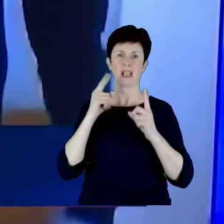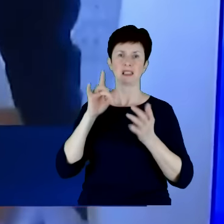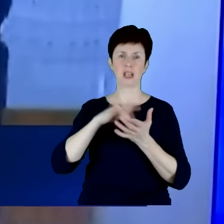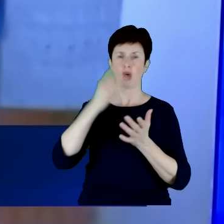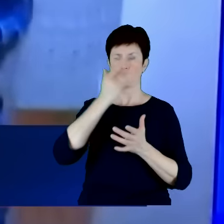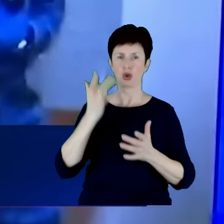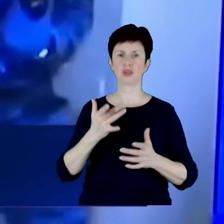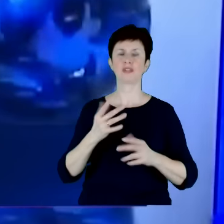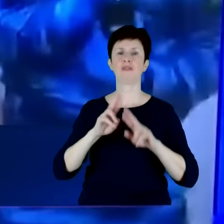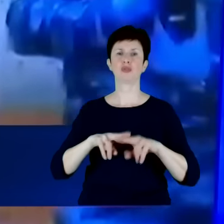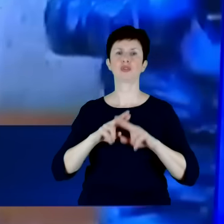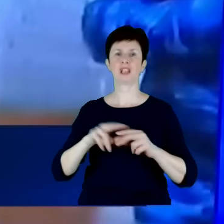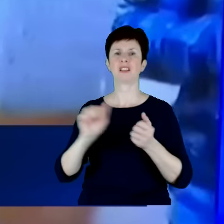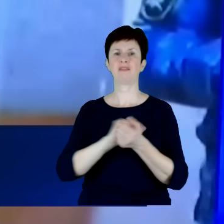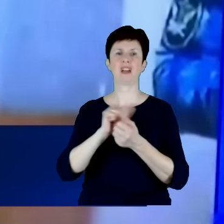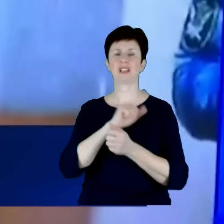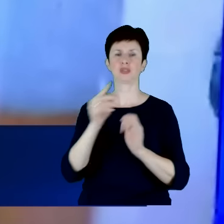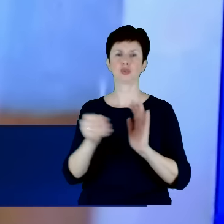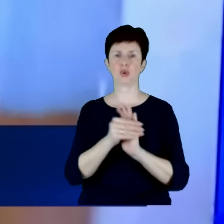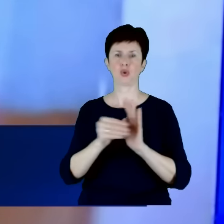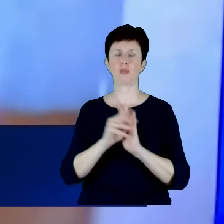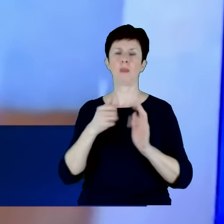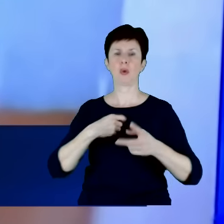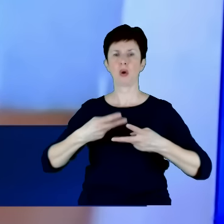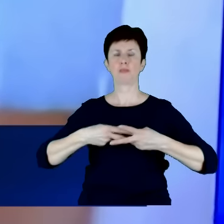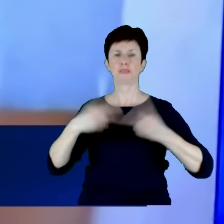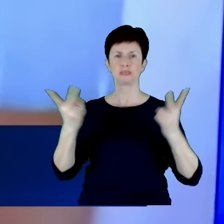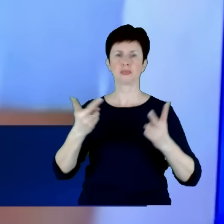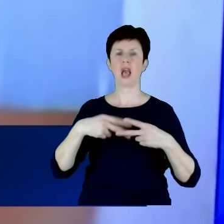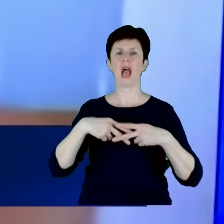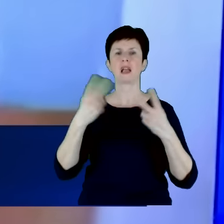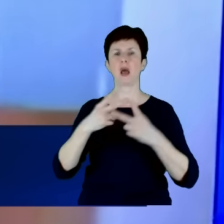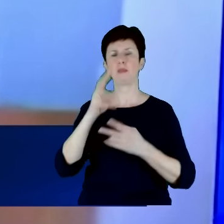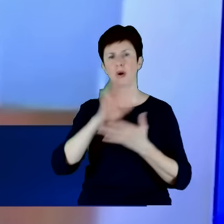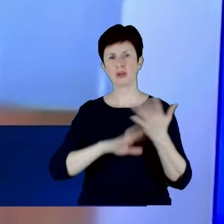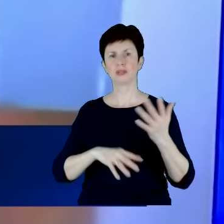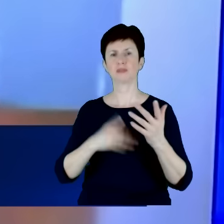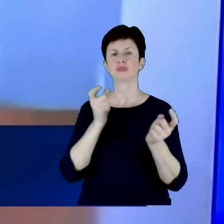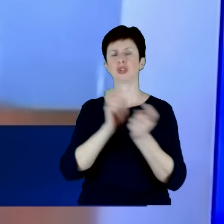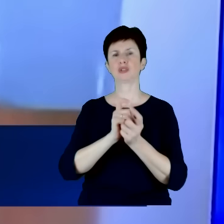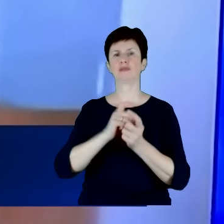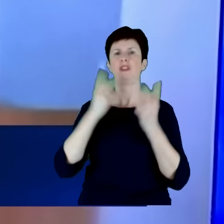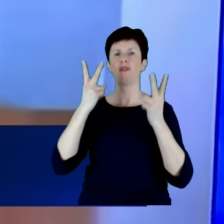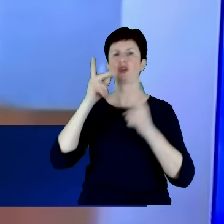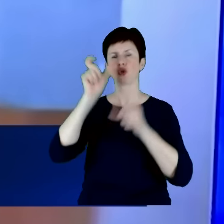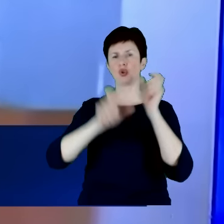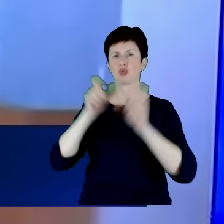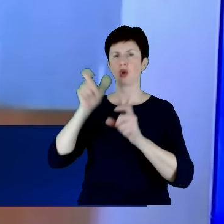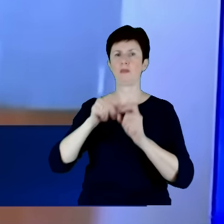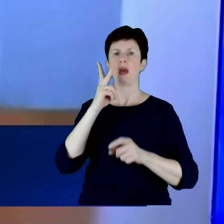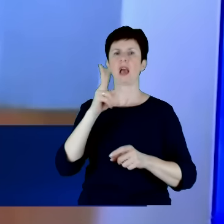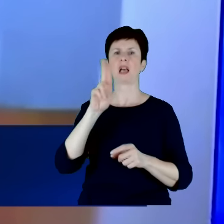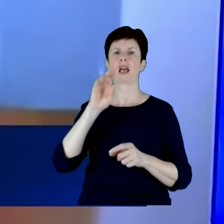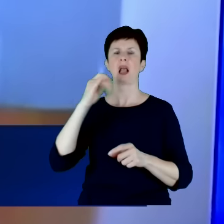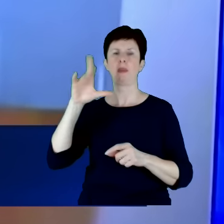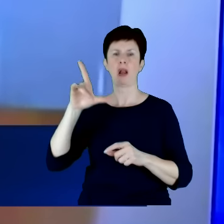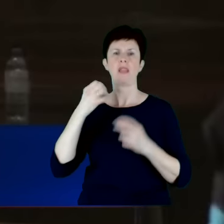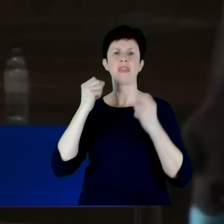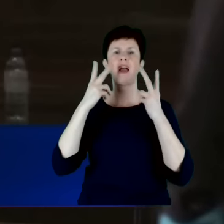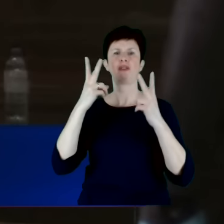z Korupcją. Publikował także reportaże wymierzone w dygnitarzy Kremla. Najgłośniejszy z nich dotyczył Pałacu